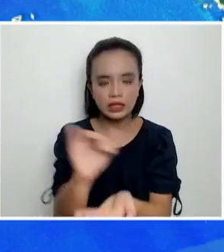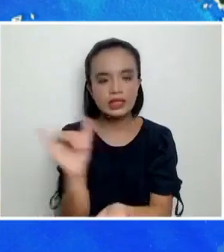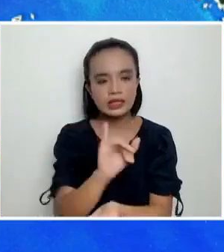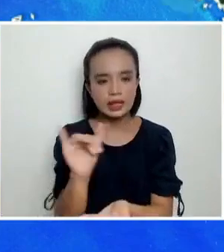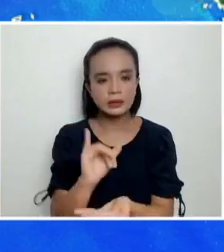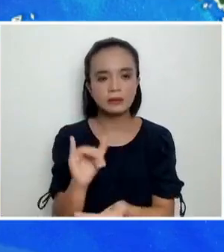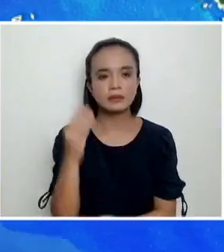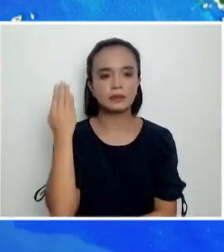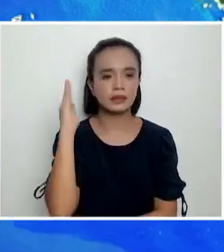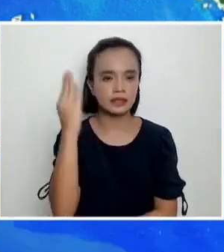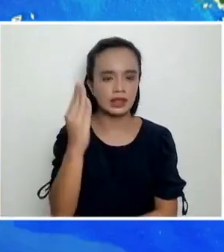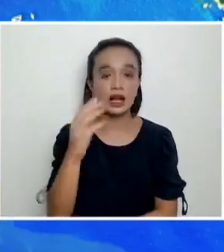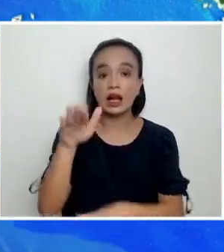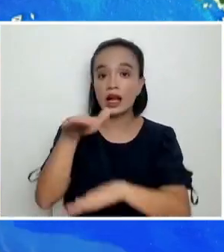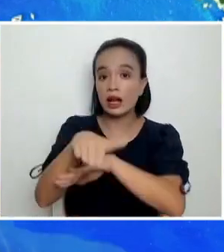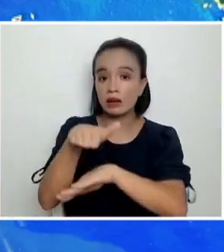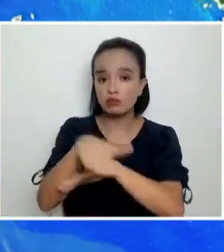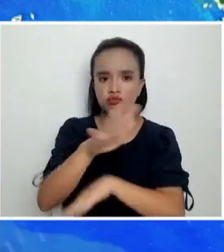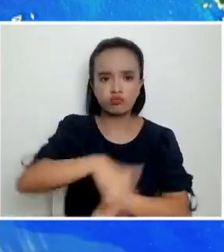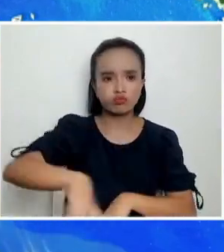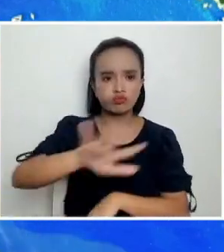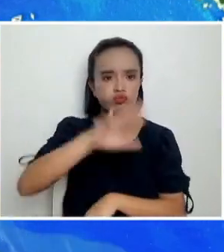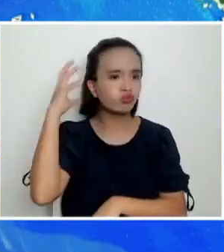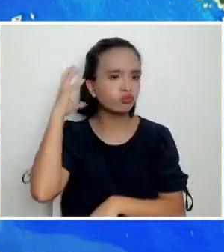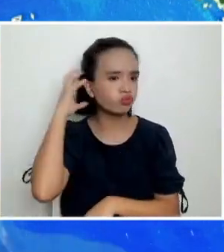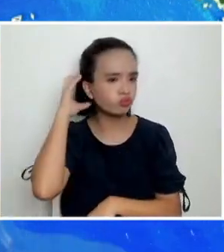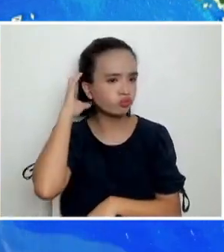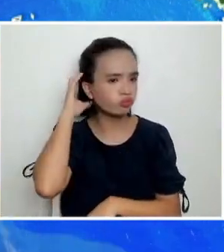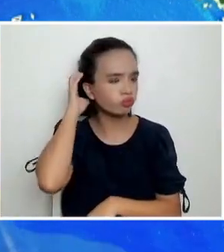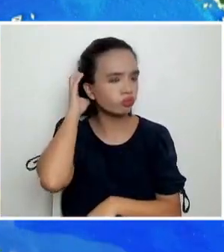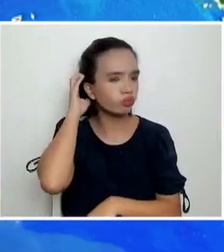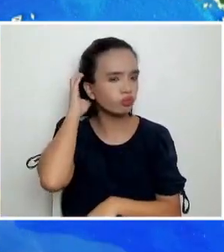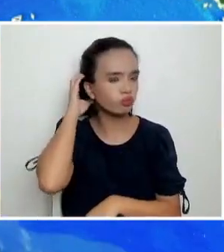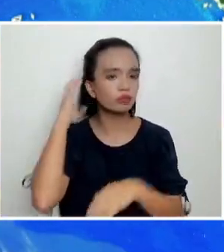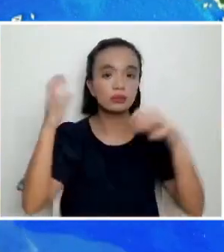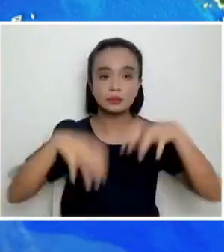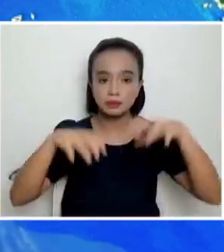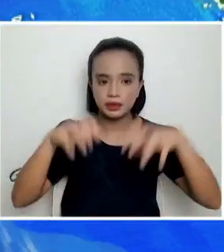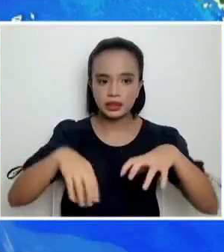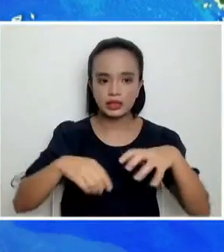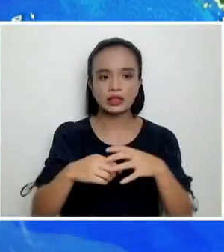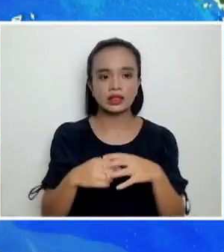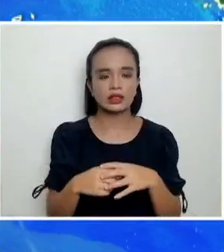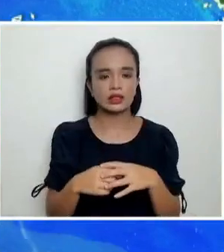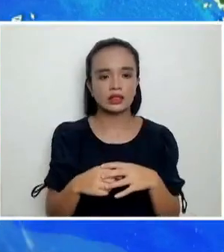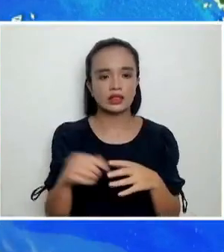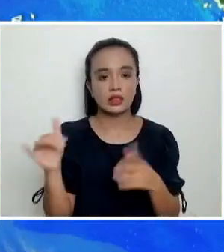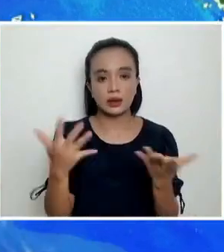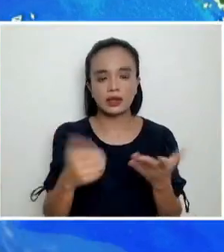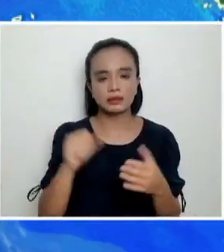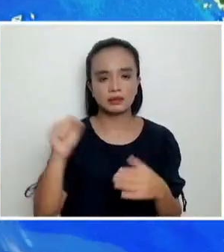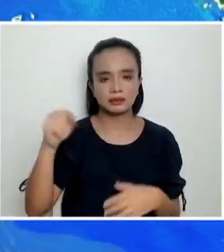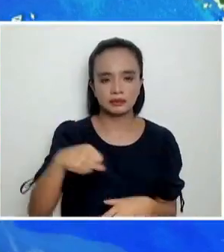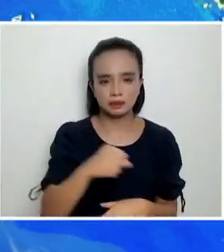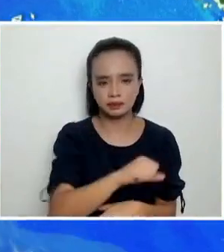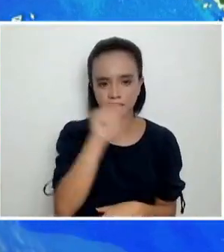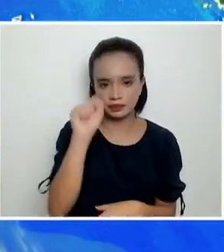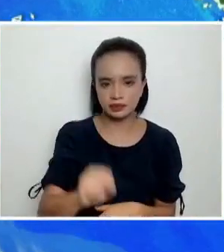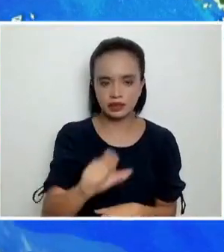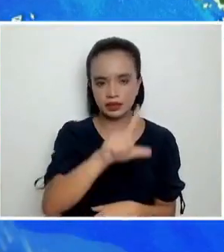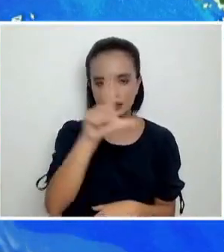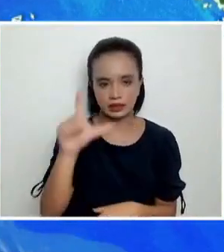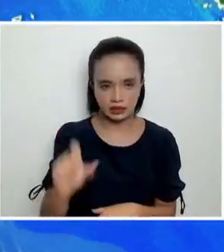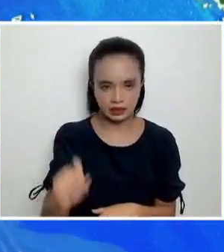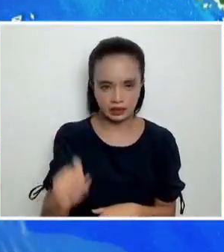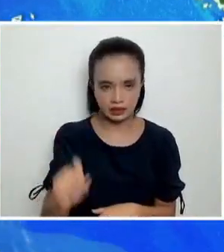Sa hapon, halos buong Mindanao na ang makakaranas ng mga pag-ulan at malalakas po ang buhos ng ulan sa Surigao del Sur, Lanao del Sur at